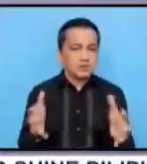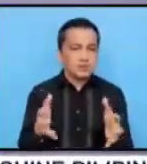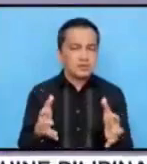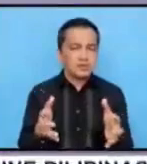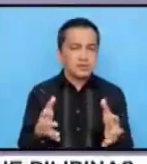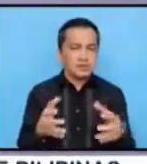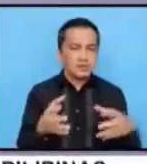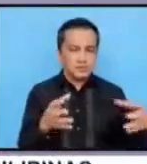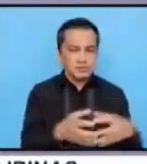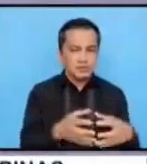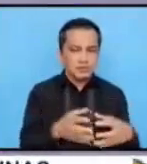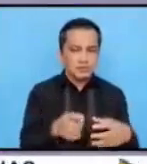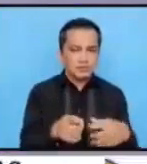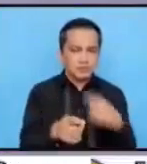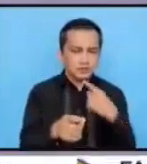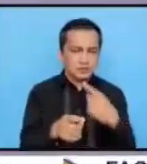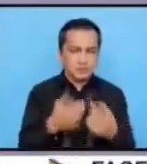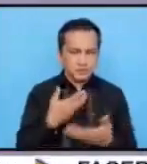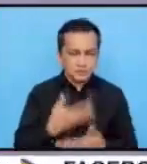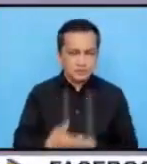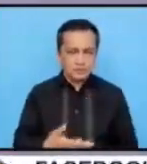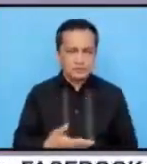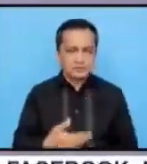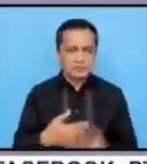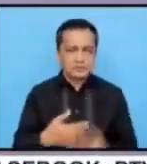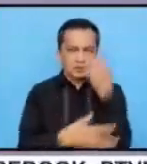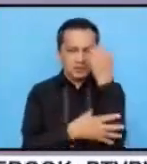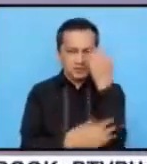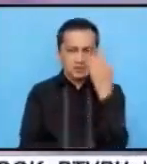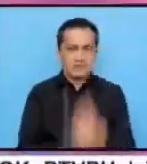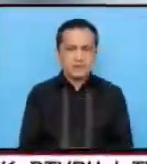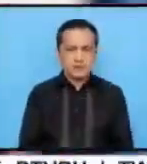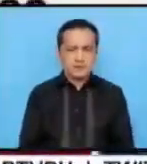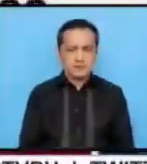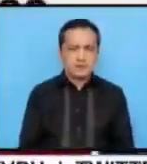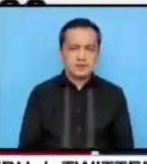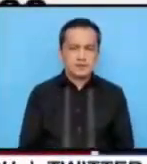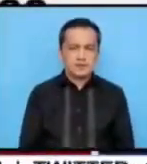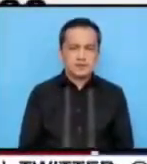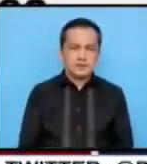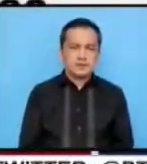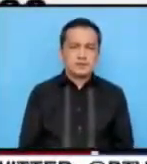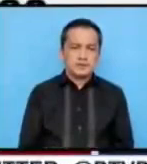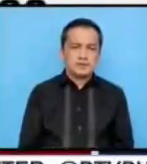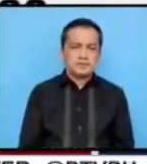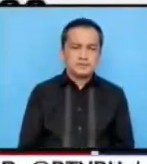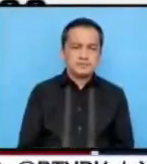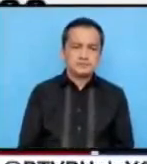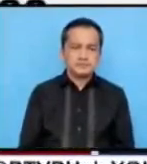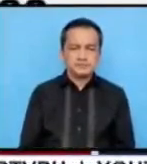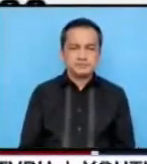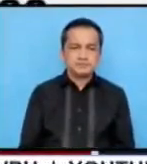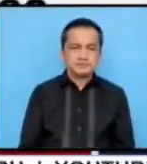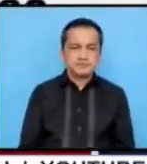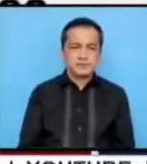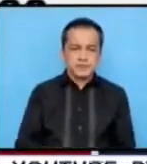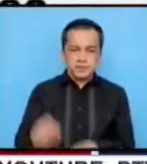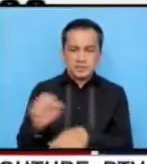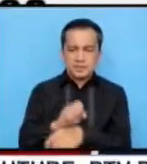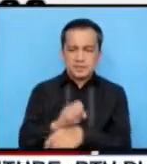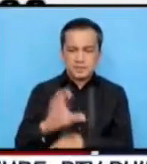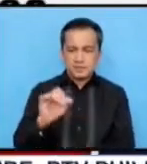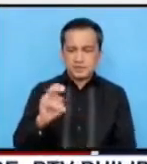ng mga nagugutom at mahirap. Kaya magtulungan po tayo. Tiniyak naman ng Employees Compensation